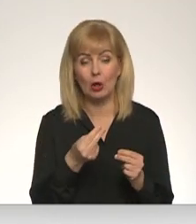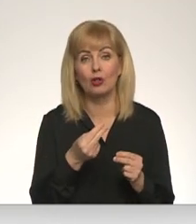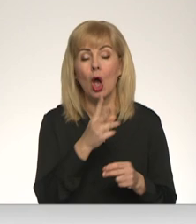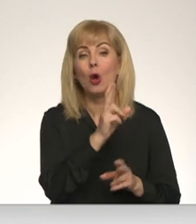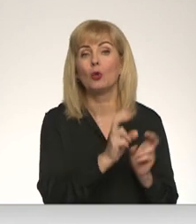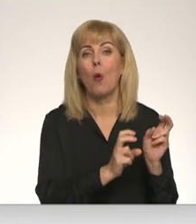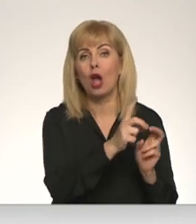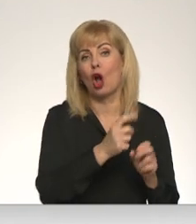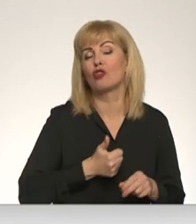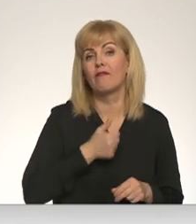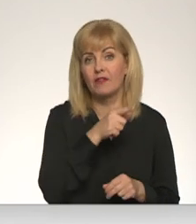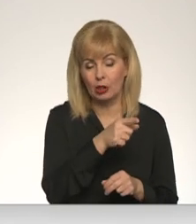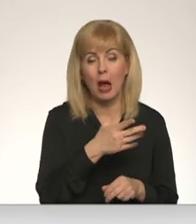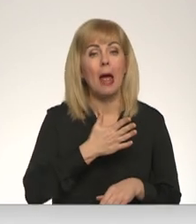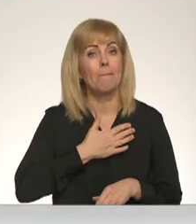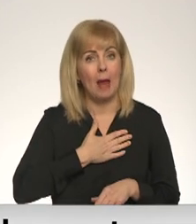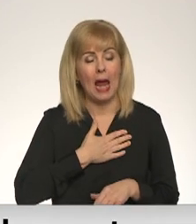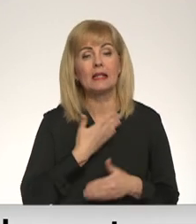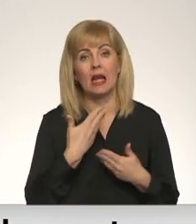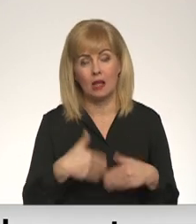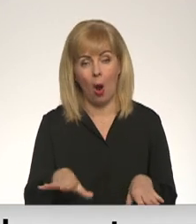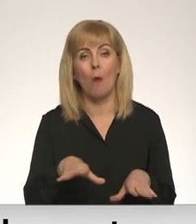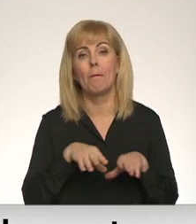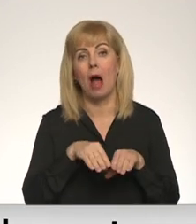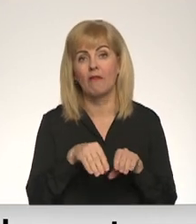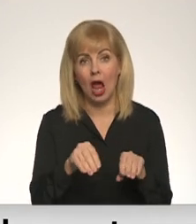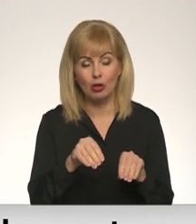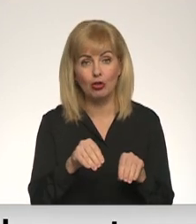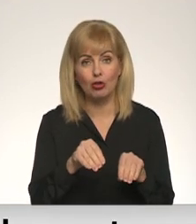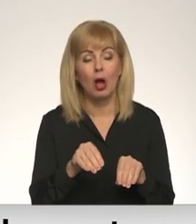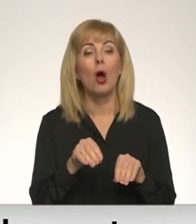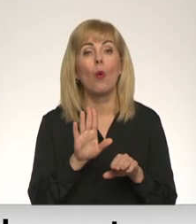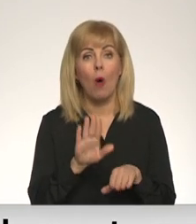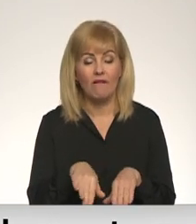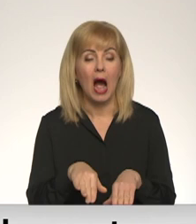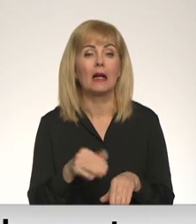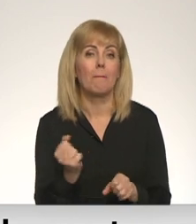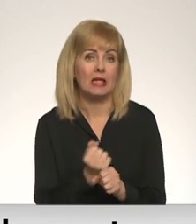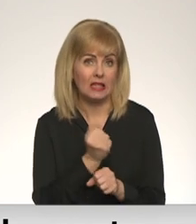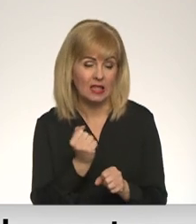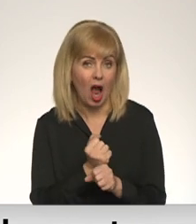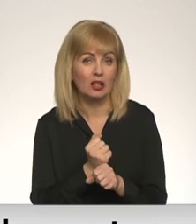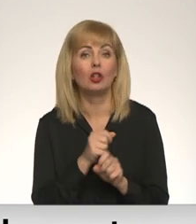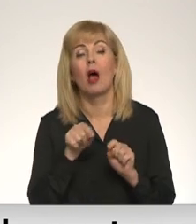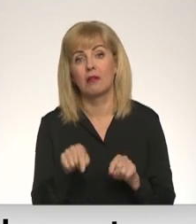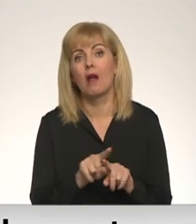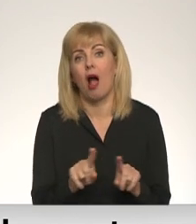No savas puses mēs esam izdarījuši visu, ko šobrīd mēs varam izdarīt, un vienkārši šobrīd